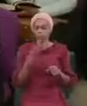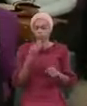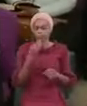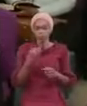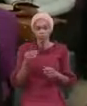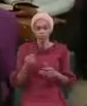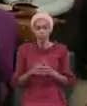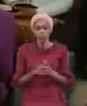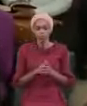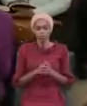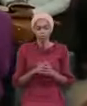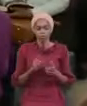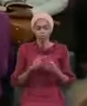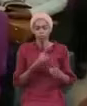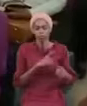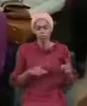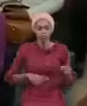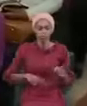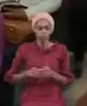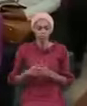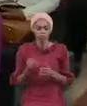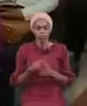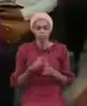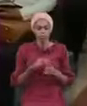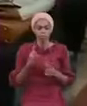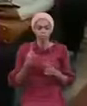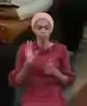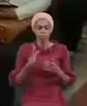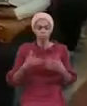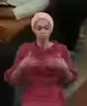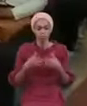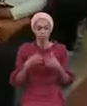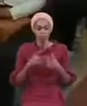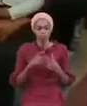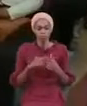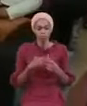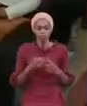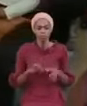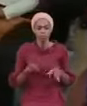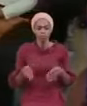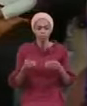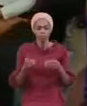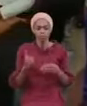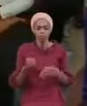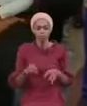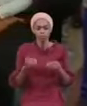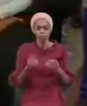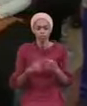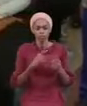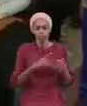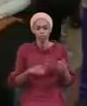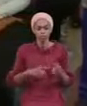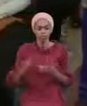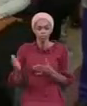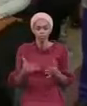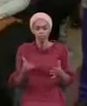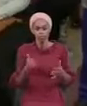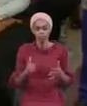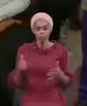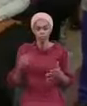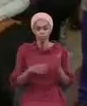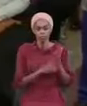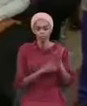une agréable odeur à l'Éternel celui qui fera son offrande à l'Éternel présentera un offrande un diè de fleur de